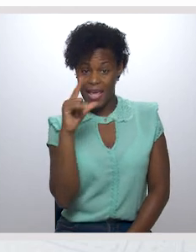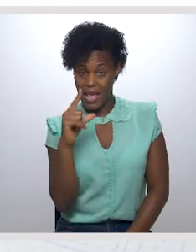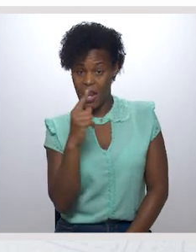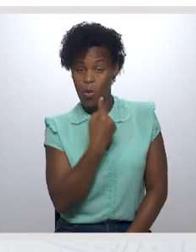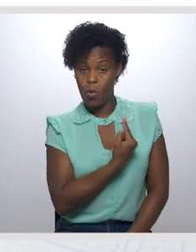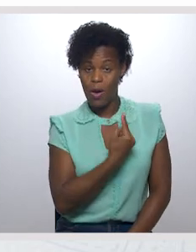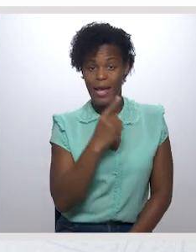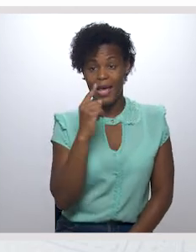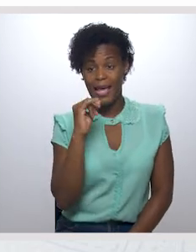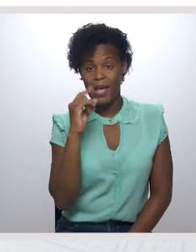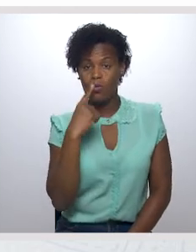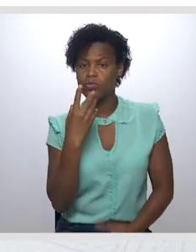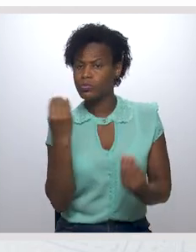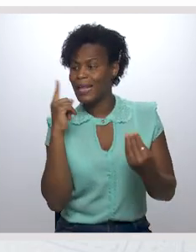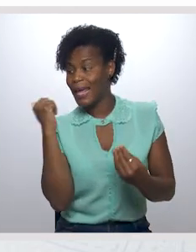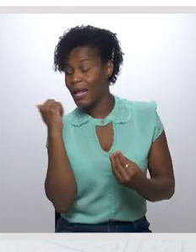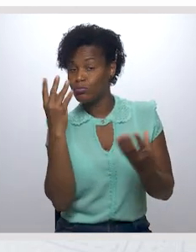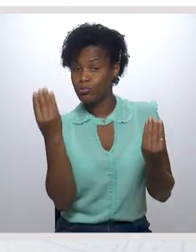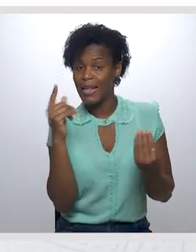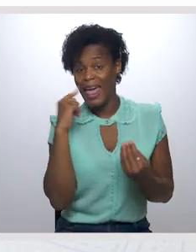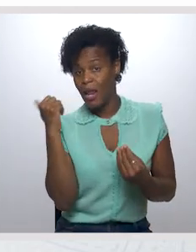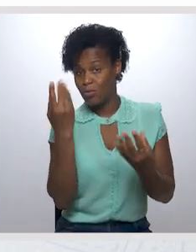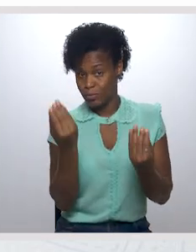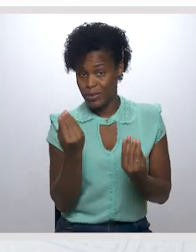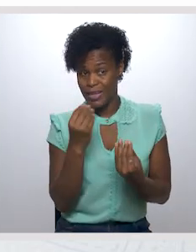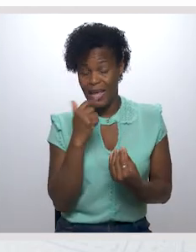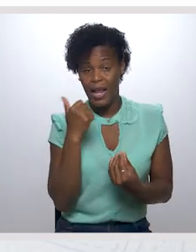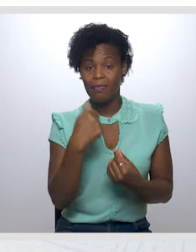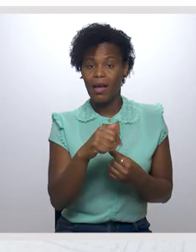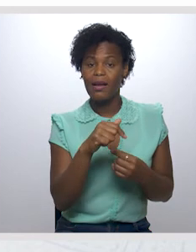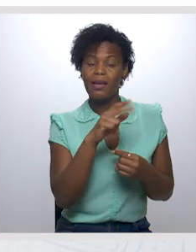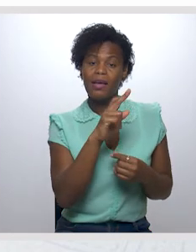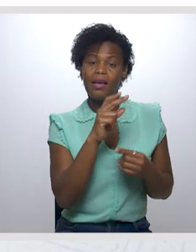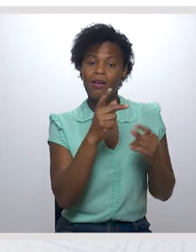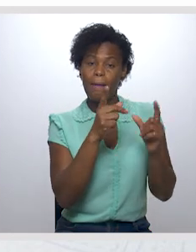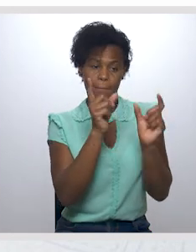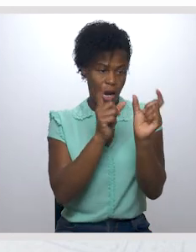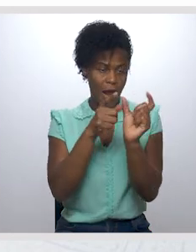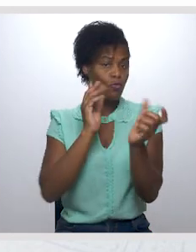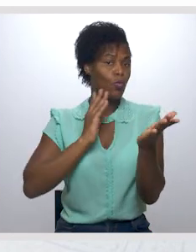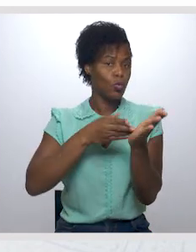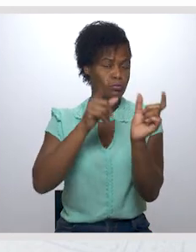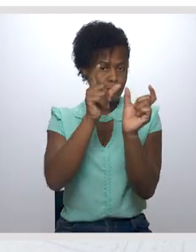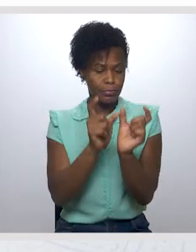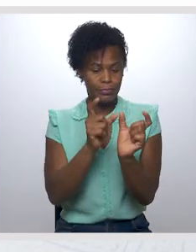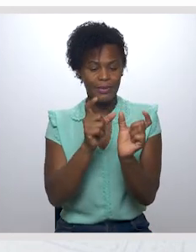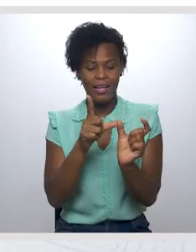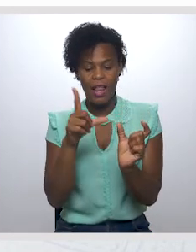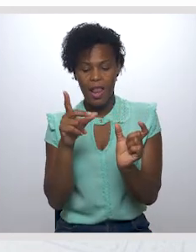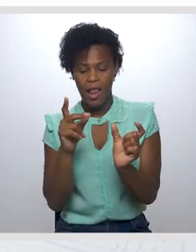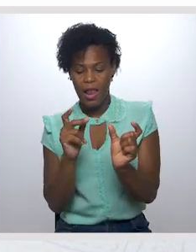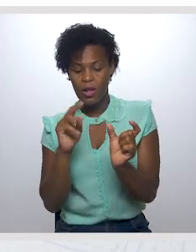et il, elle, pluriel, on prend le radical de